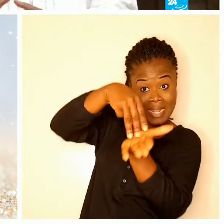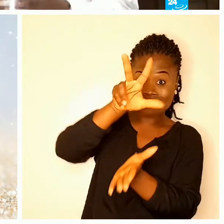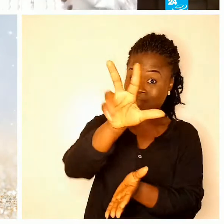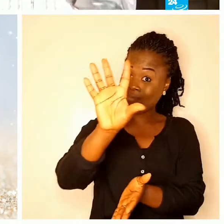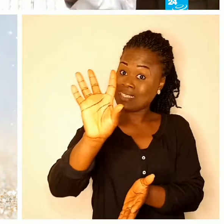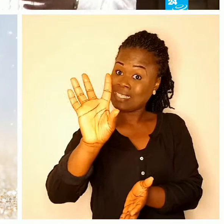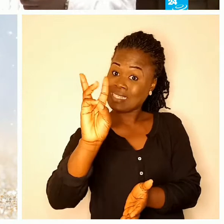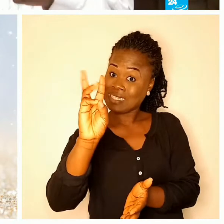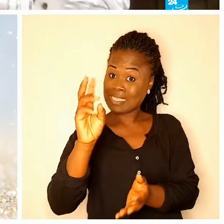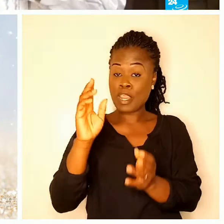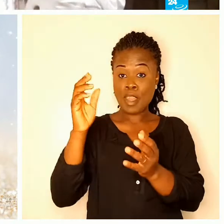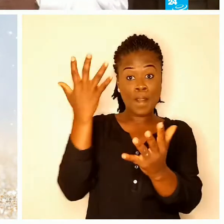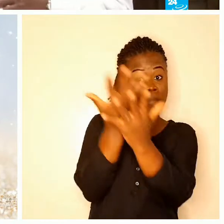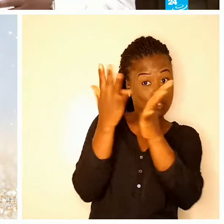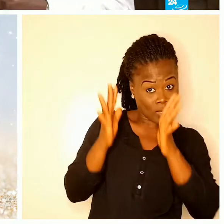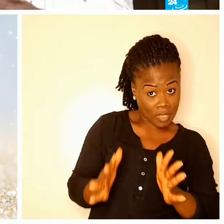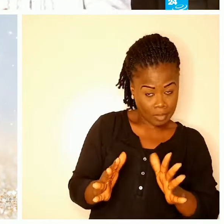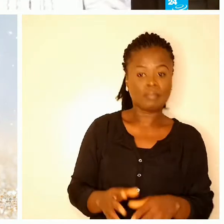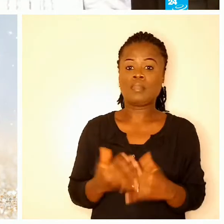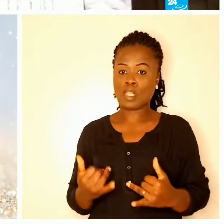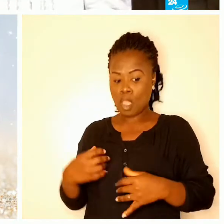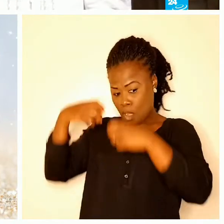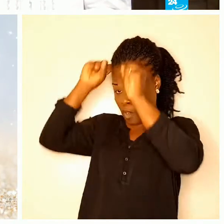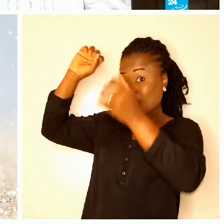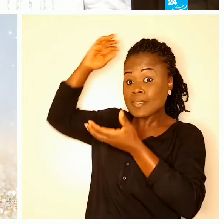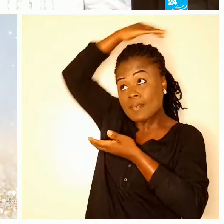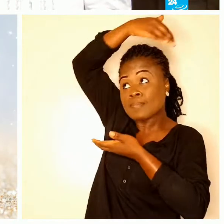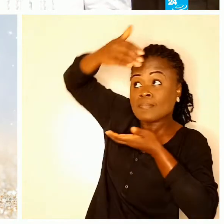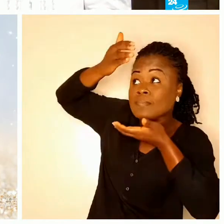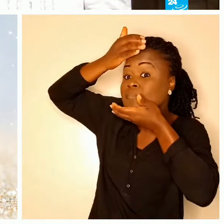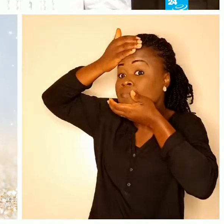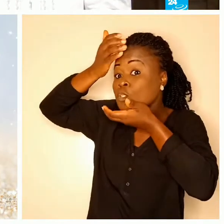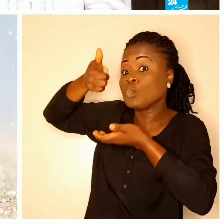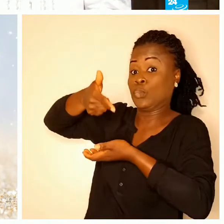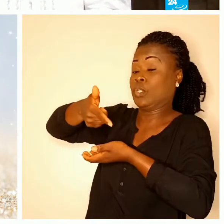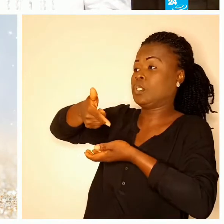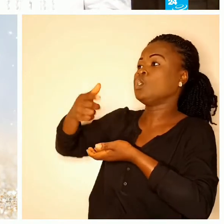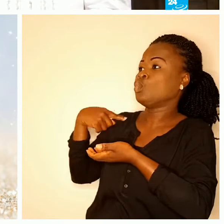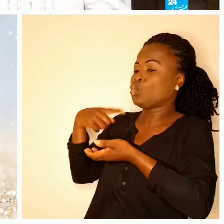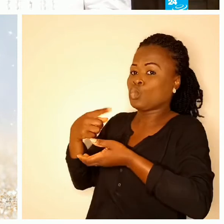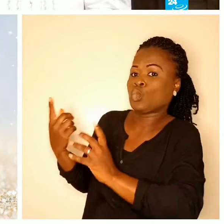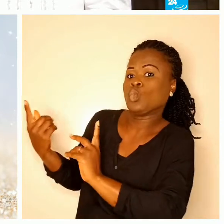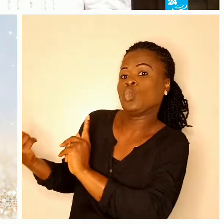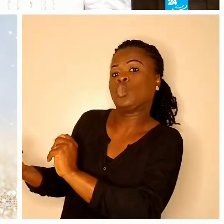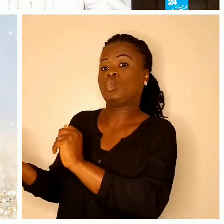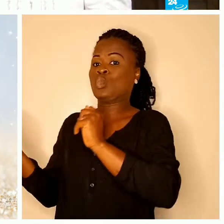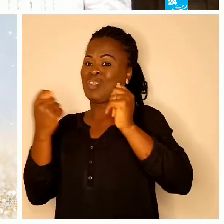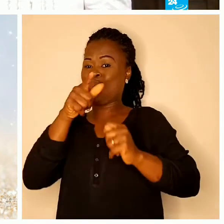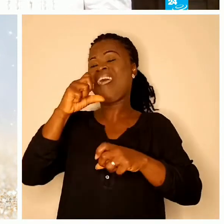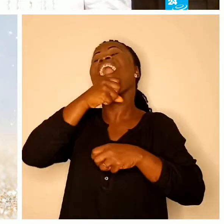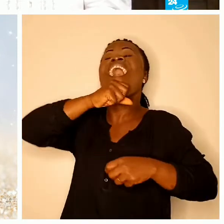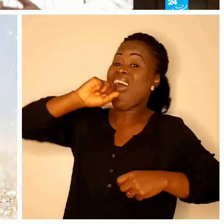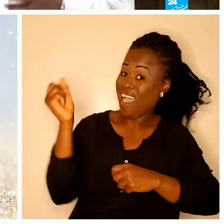prisonniers. Donc lui, on l'a transféré à la demande de ses avocats et lui-même, il est quand même d'un âge